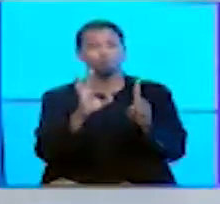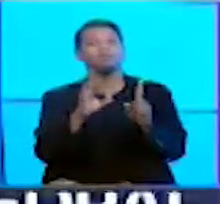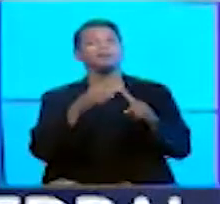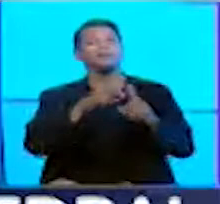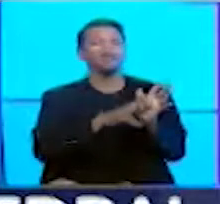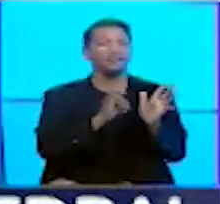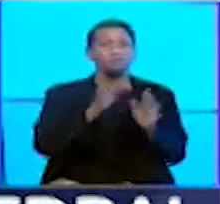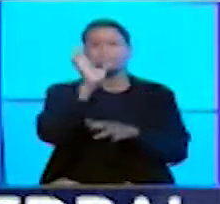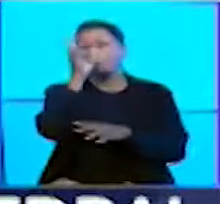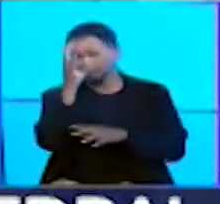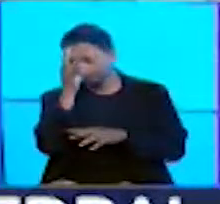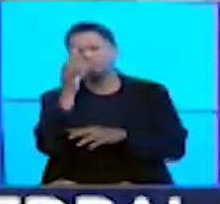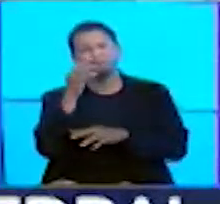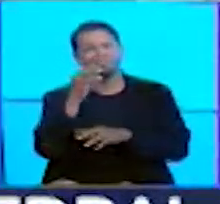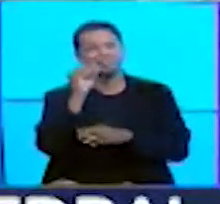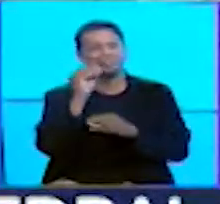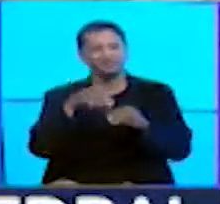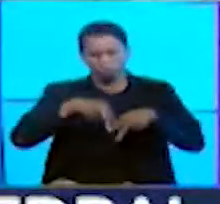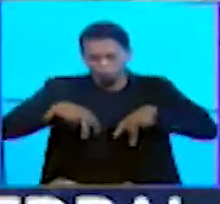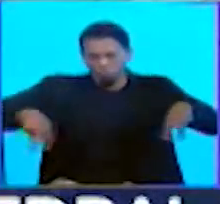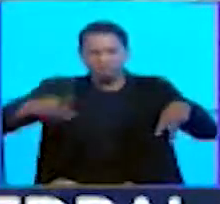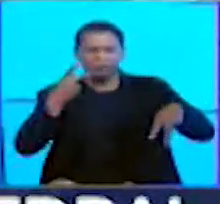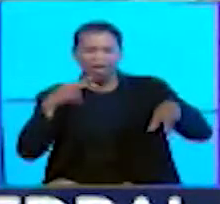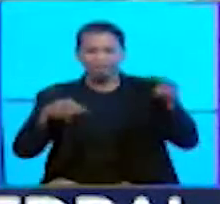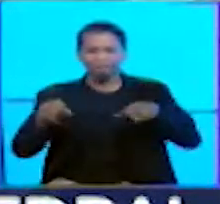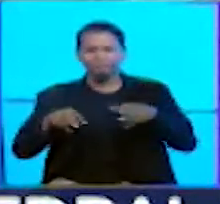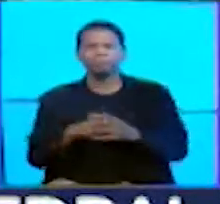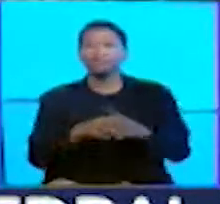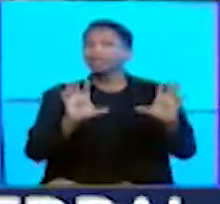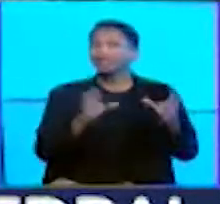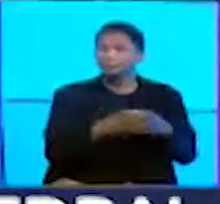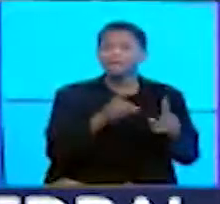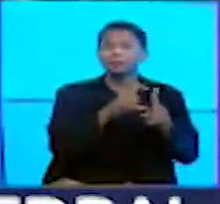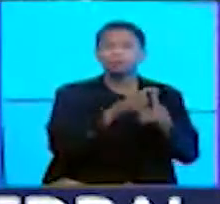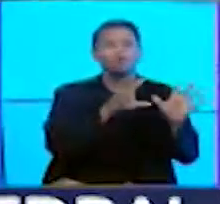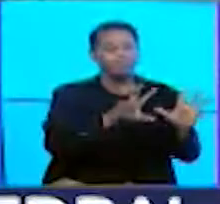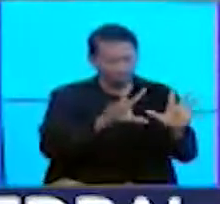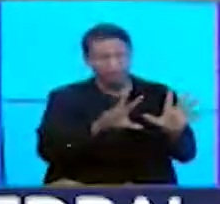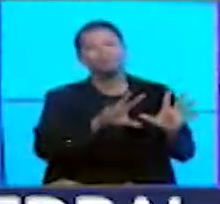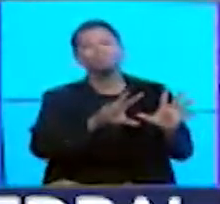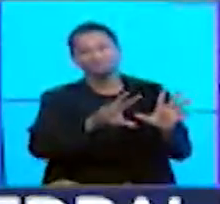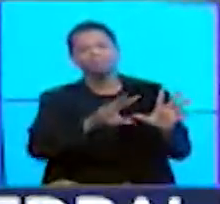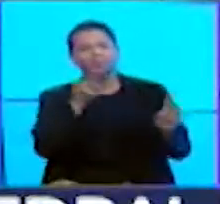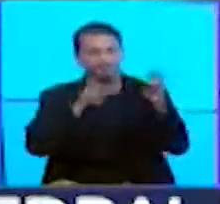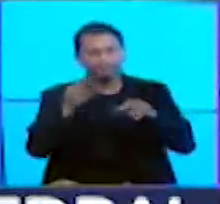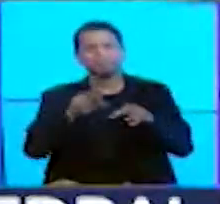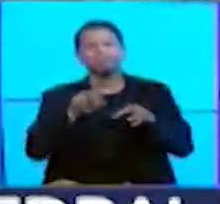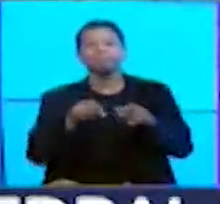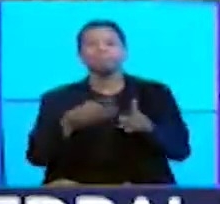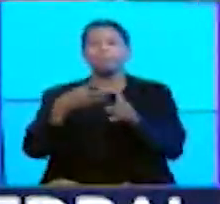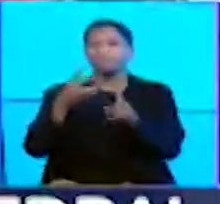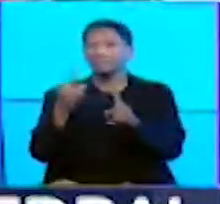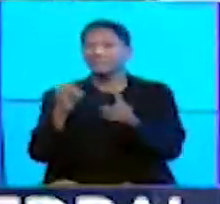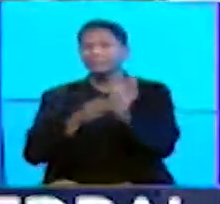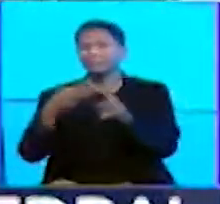150 personel pasukan gabungan TNI Polri berjaga di sekitar lingkungan gereja, diantaranya tim Densus 88, Kibom dan